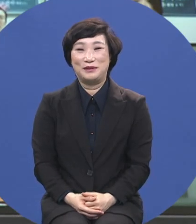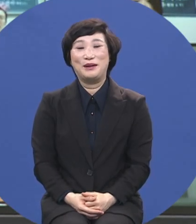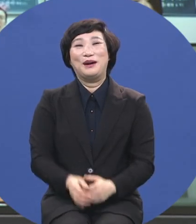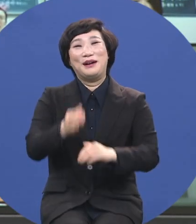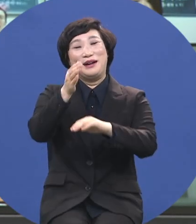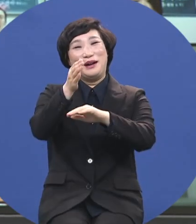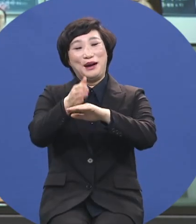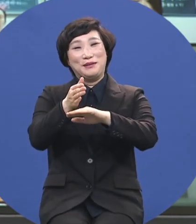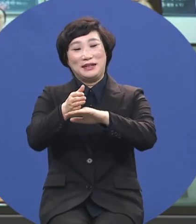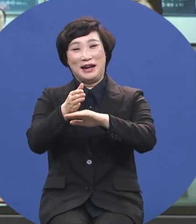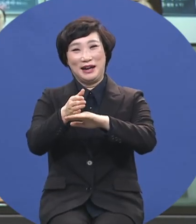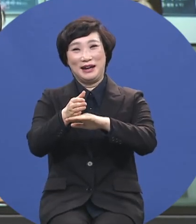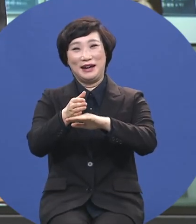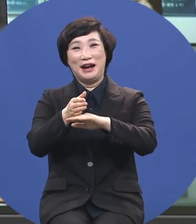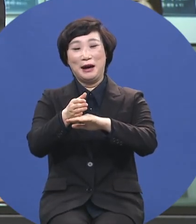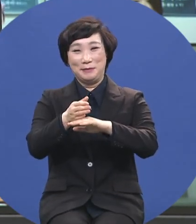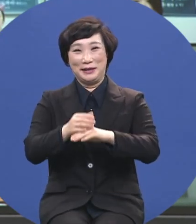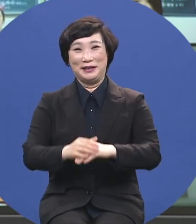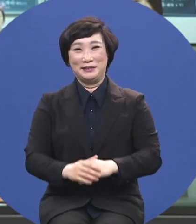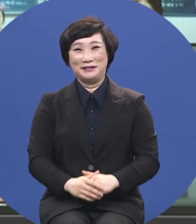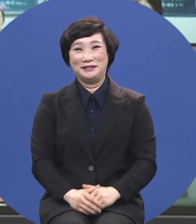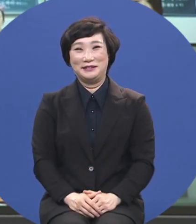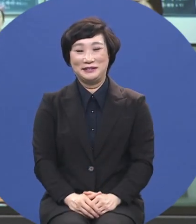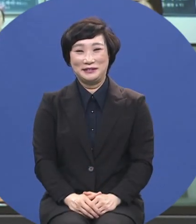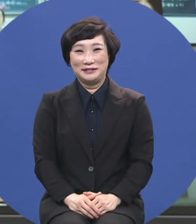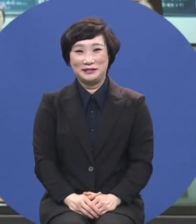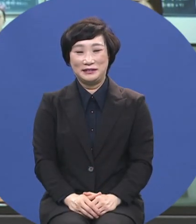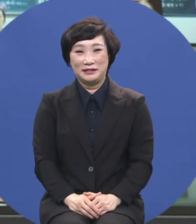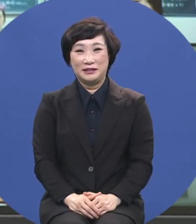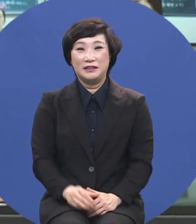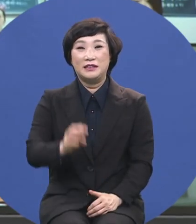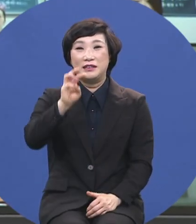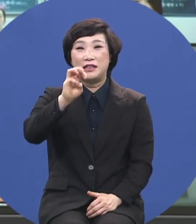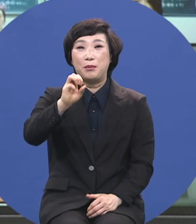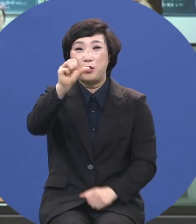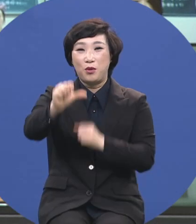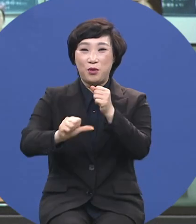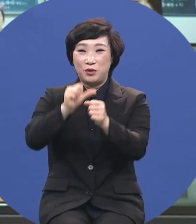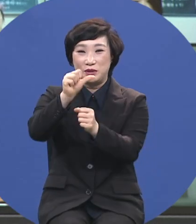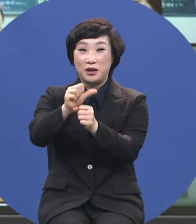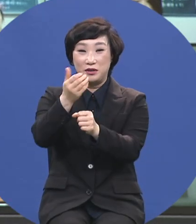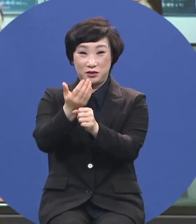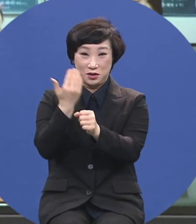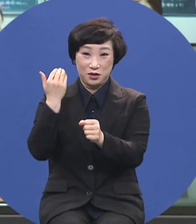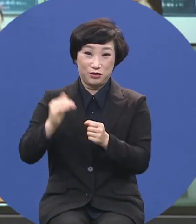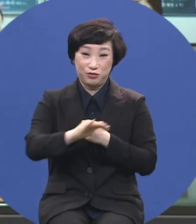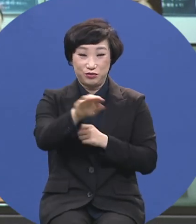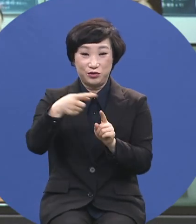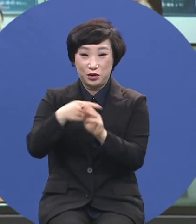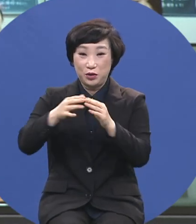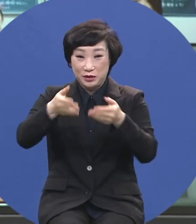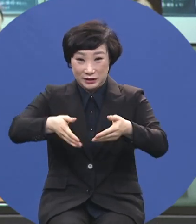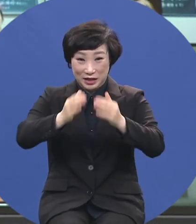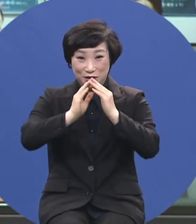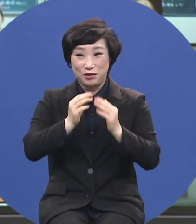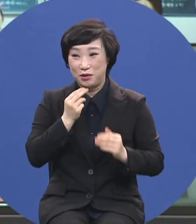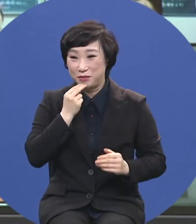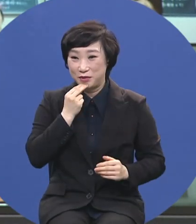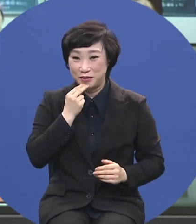얼마나 감사하냐 이 말이에요. 예. 35년 전 우리 교회가 세워지지